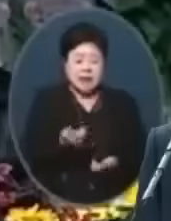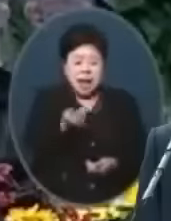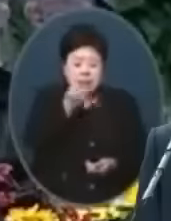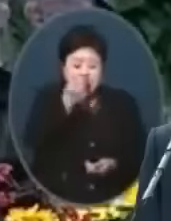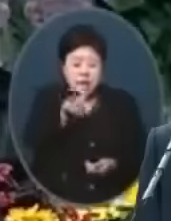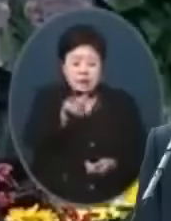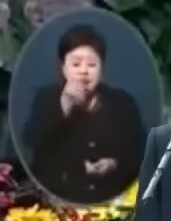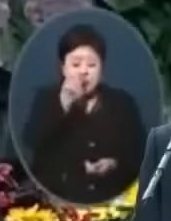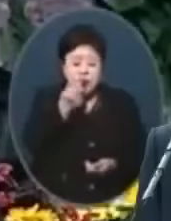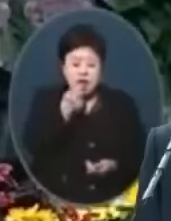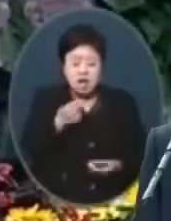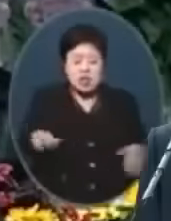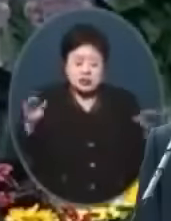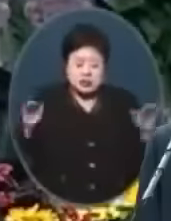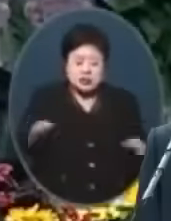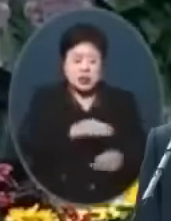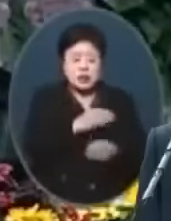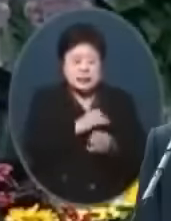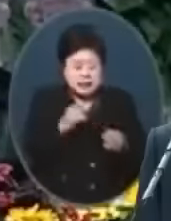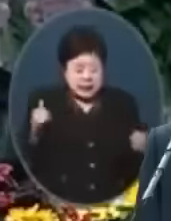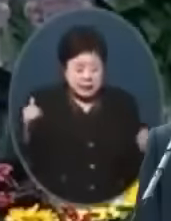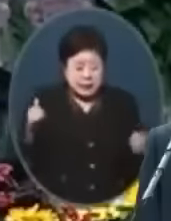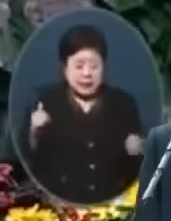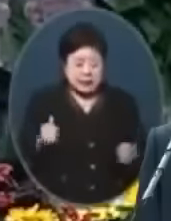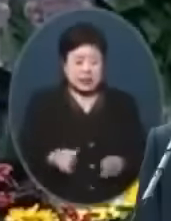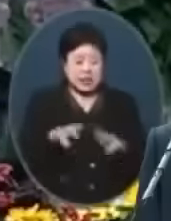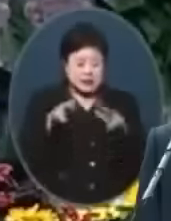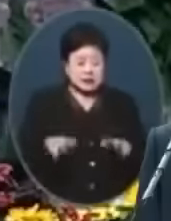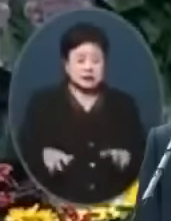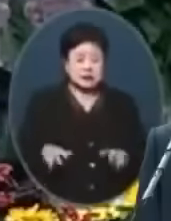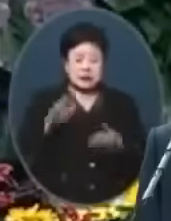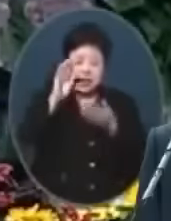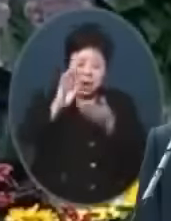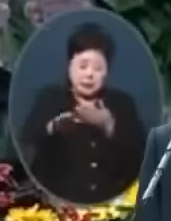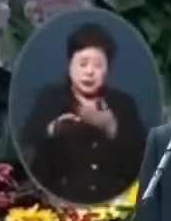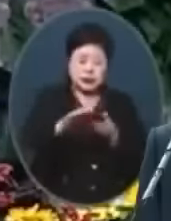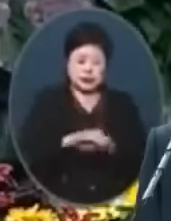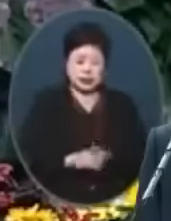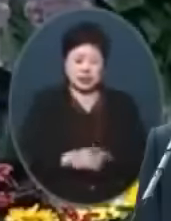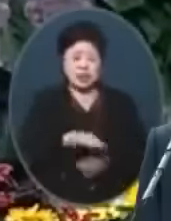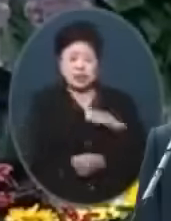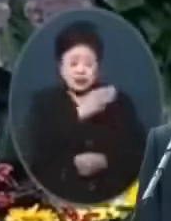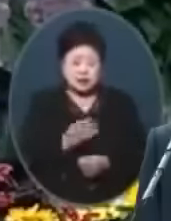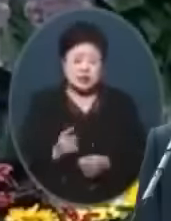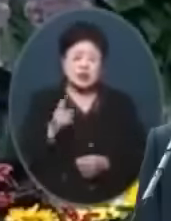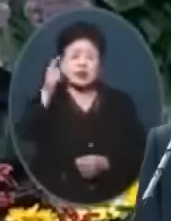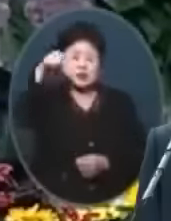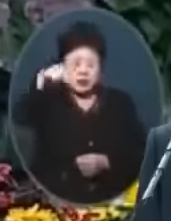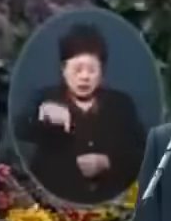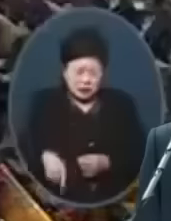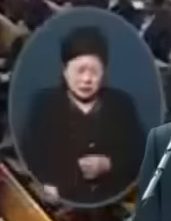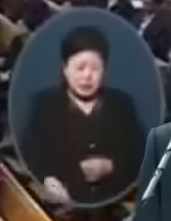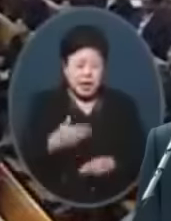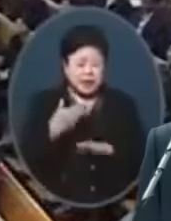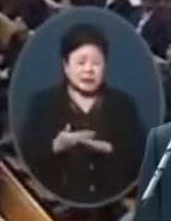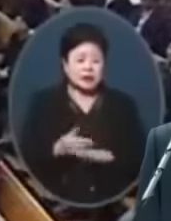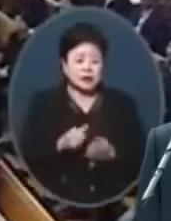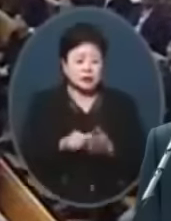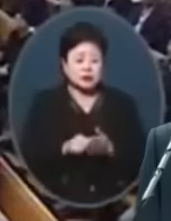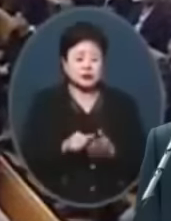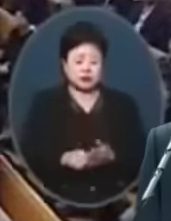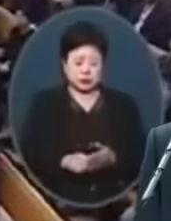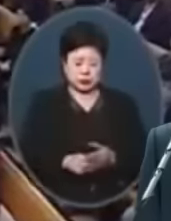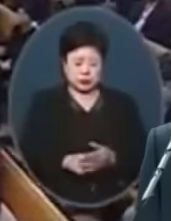생명이나 천사들이나 군수자들이나 현재일이나 장래일이나 능력이나 높음이나 기쁨이나 다른